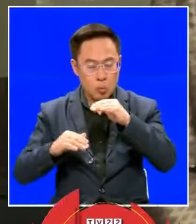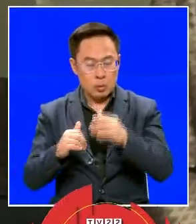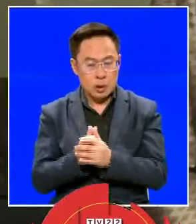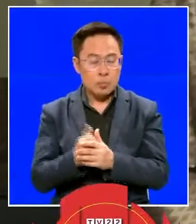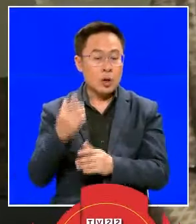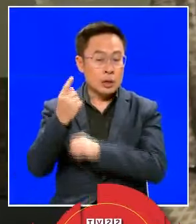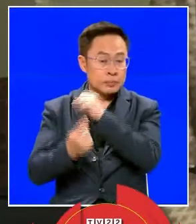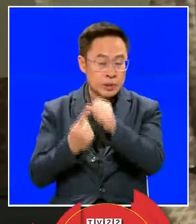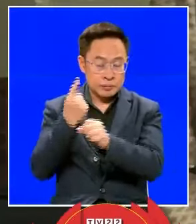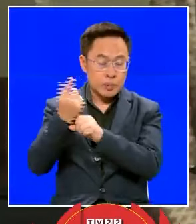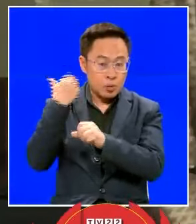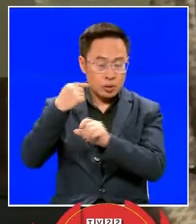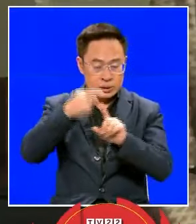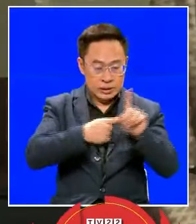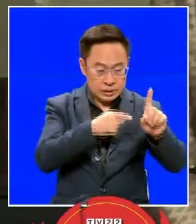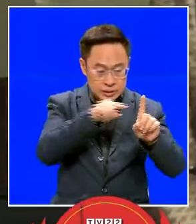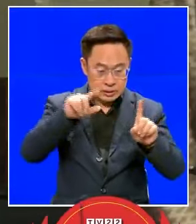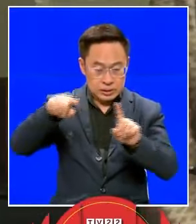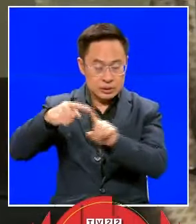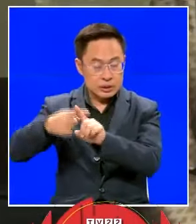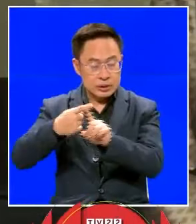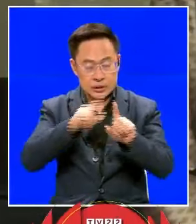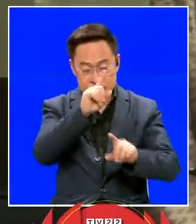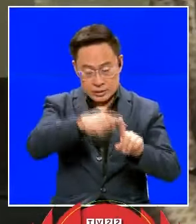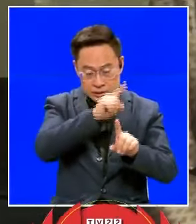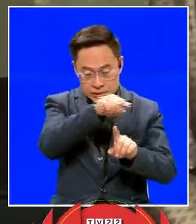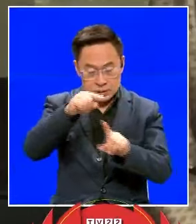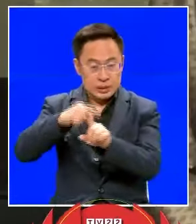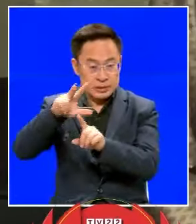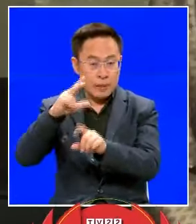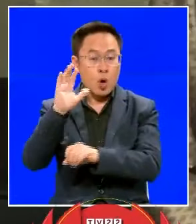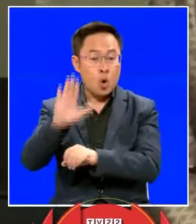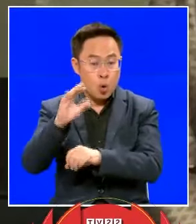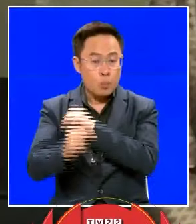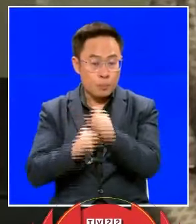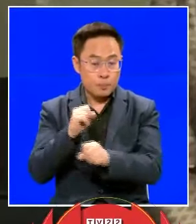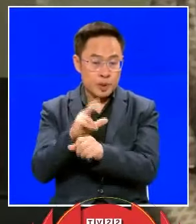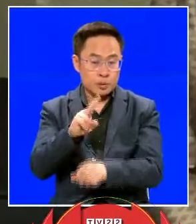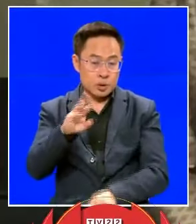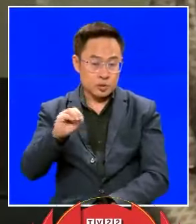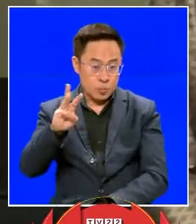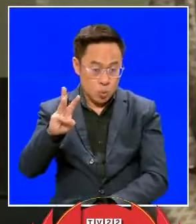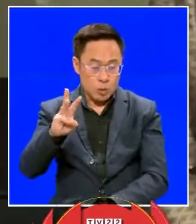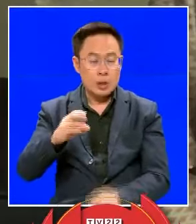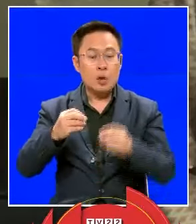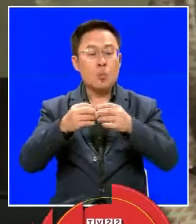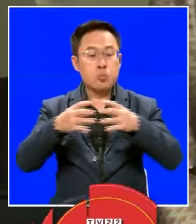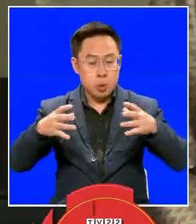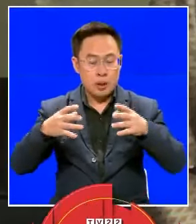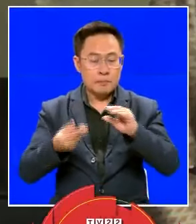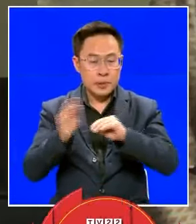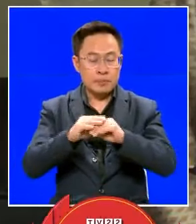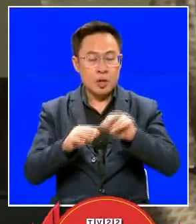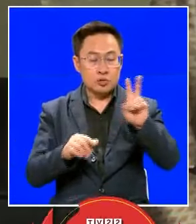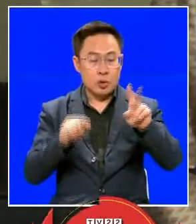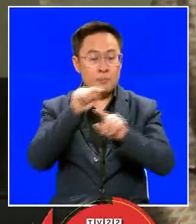2ข้อที่ 2เราก็มาดูว่านะครับเอ่อเป็นเรื่องที่ที่ดีนิดนึงว่าในประเด็นที่ว่าคาเตอร์ 1เนะ